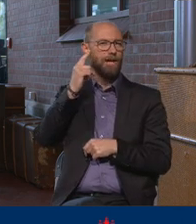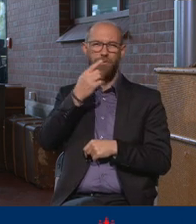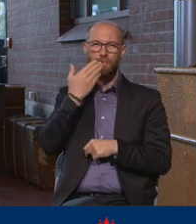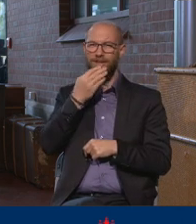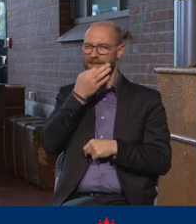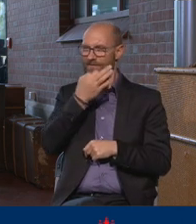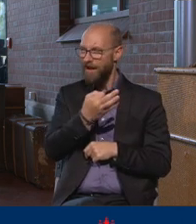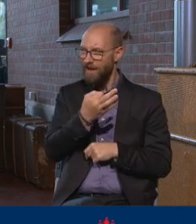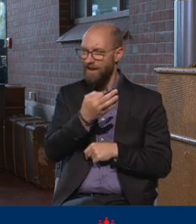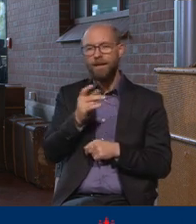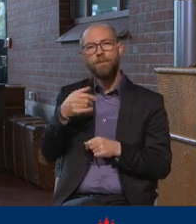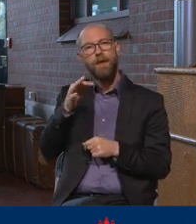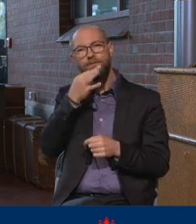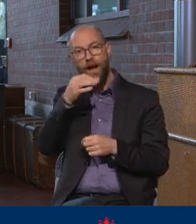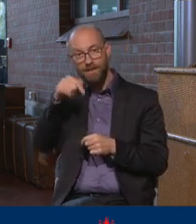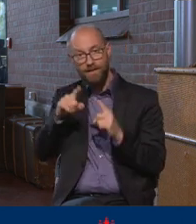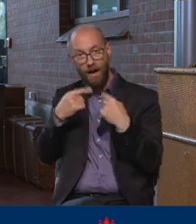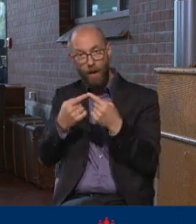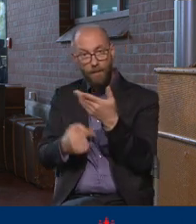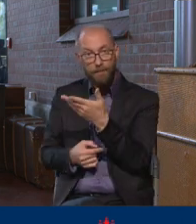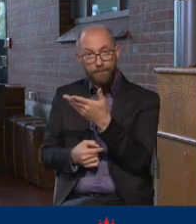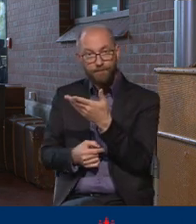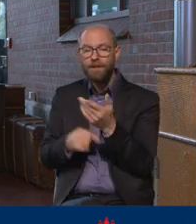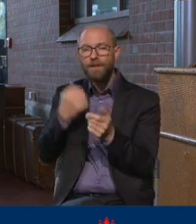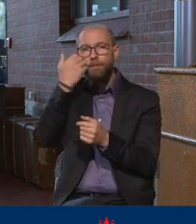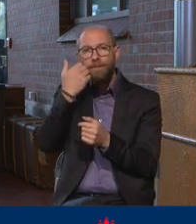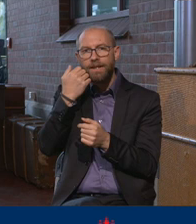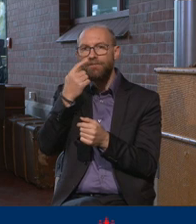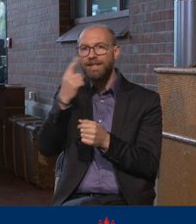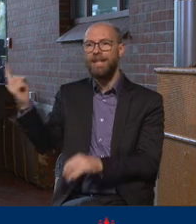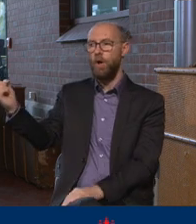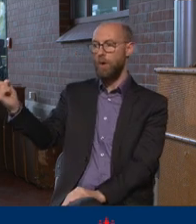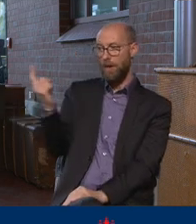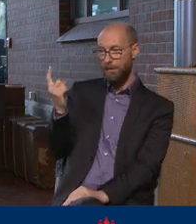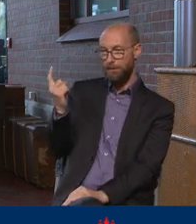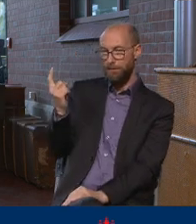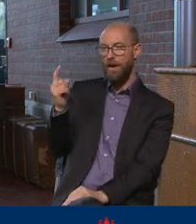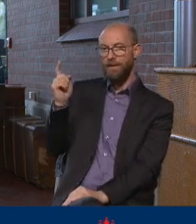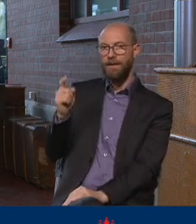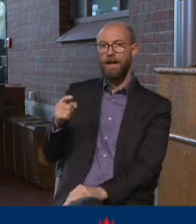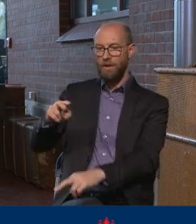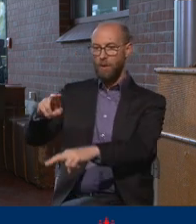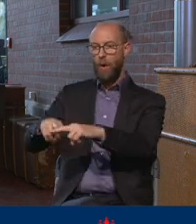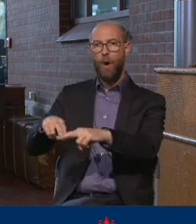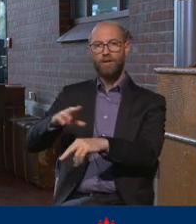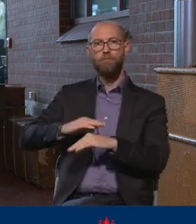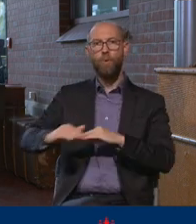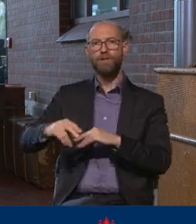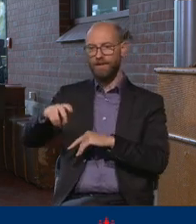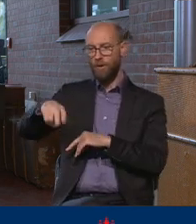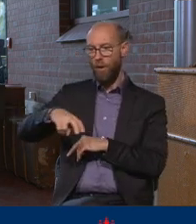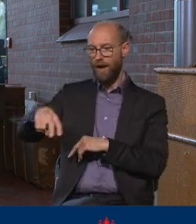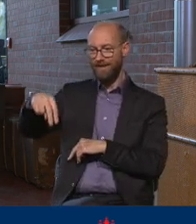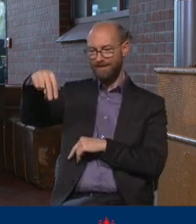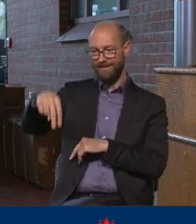raum da vorne ja ich hatte eine kleine bitte wenn sie bitte hier nach vorne kommen es ist ein kreuz aufgeklebt diese position ist